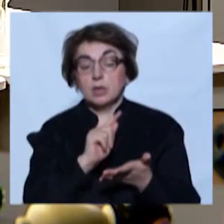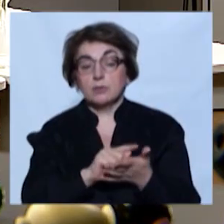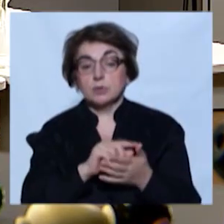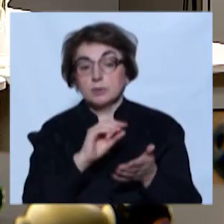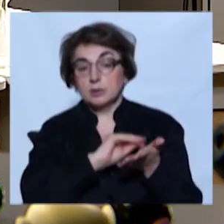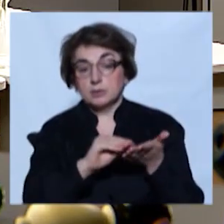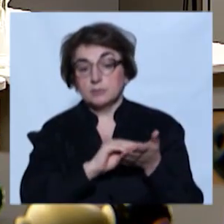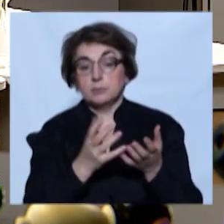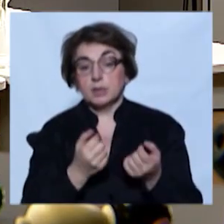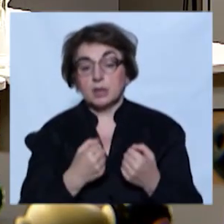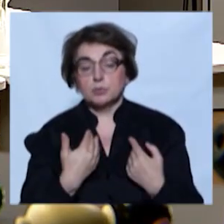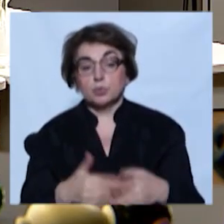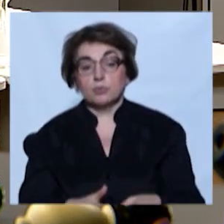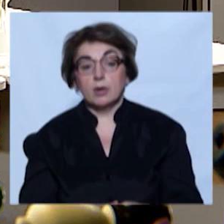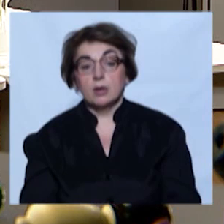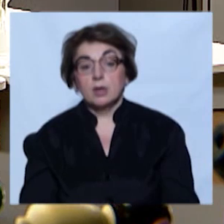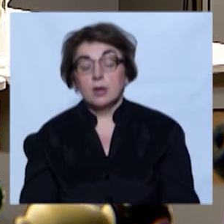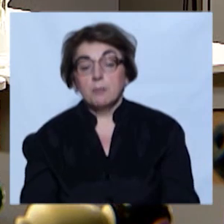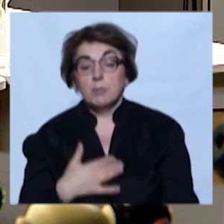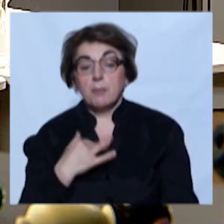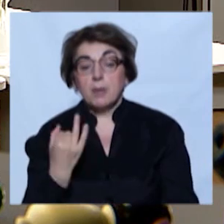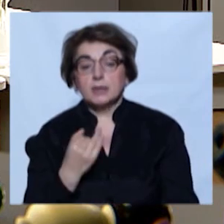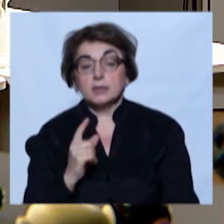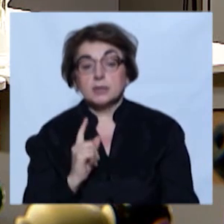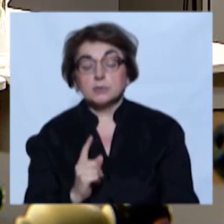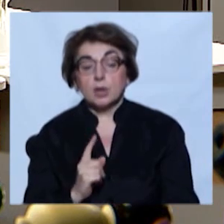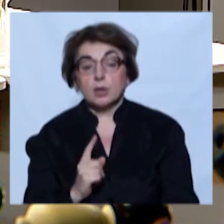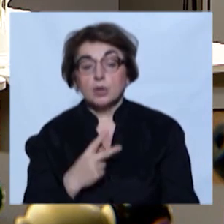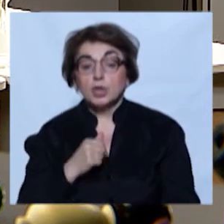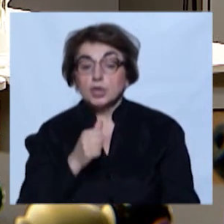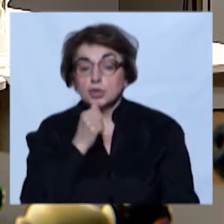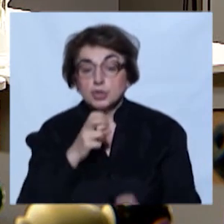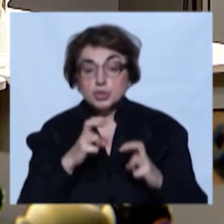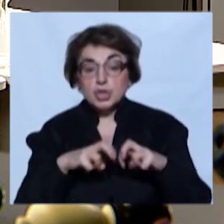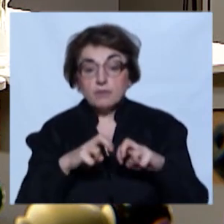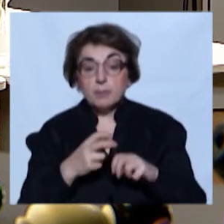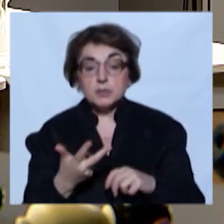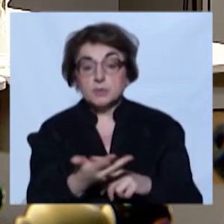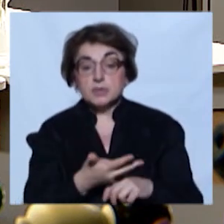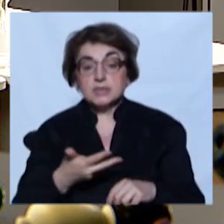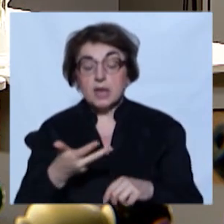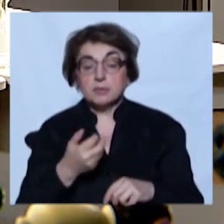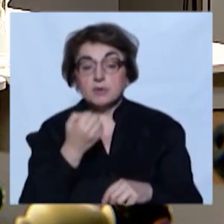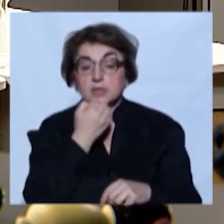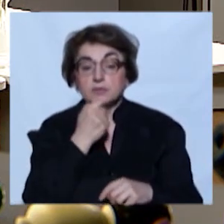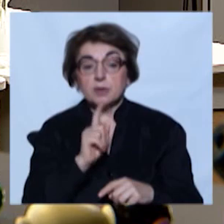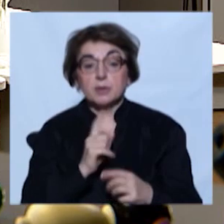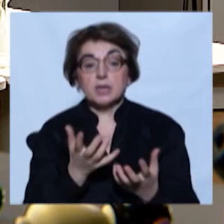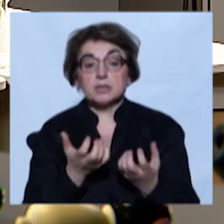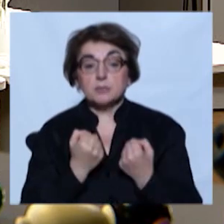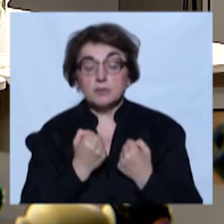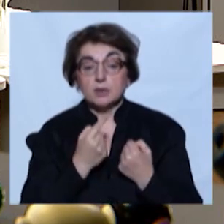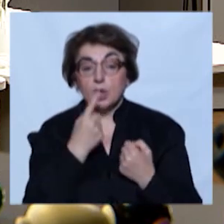H2-ის მიღების. ეხლა მაინტერესებს ასეთი რამ, შევამოწმოთ სამივე ნივთიერება, რაც მივიღეთ.